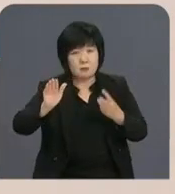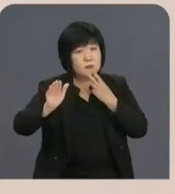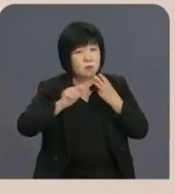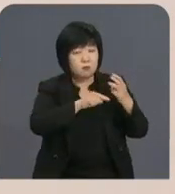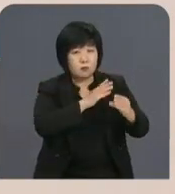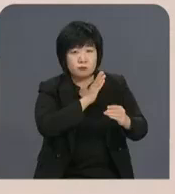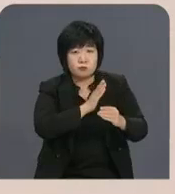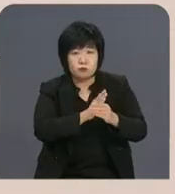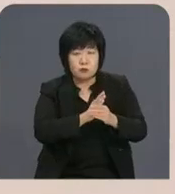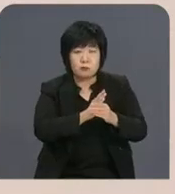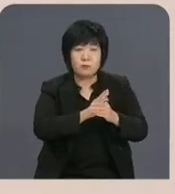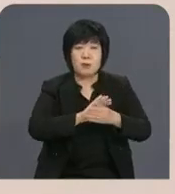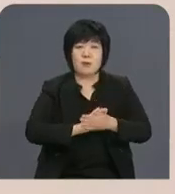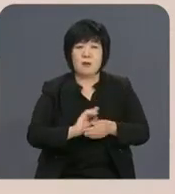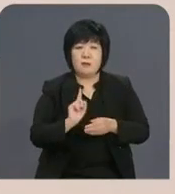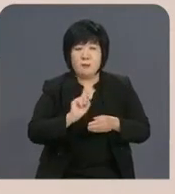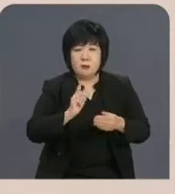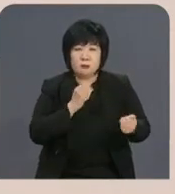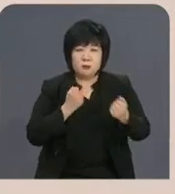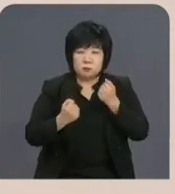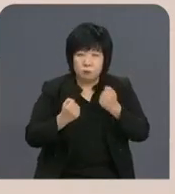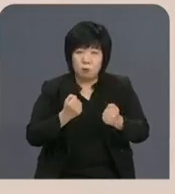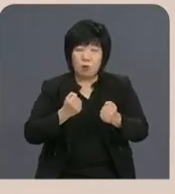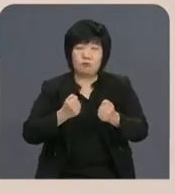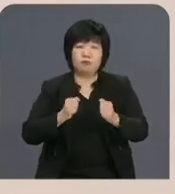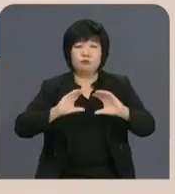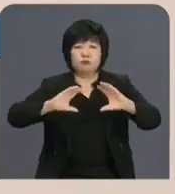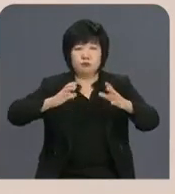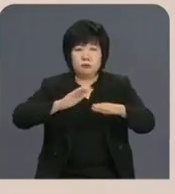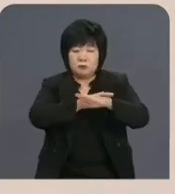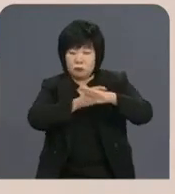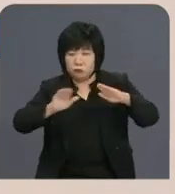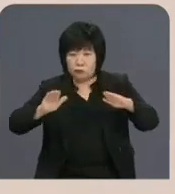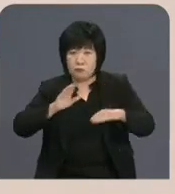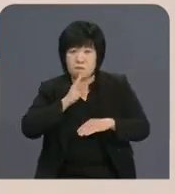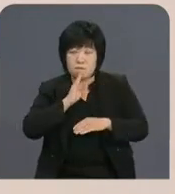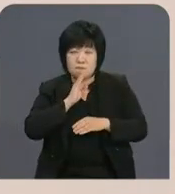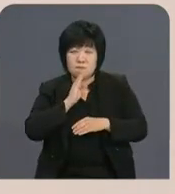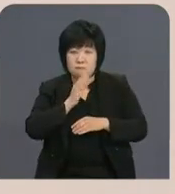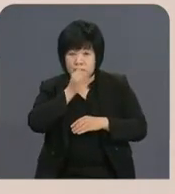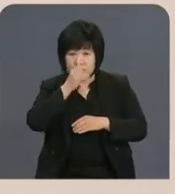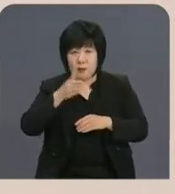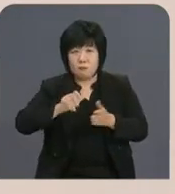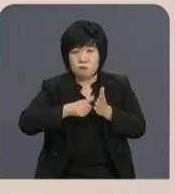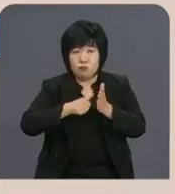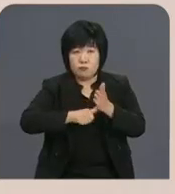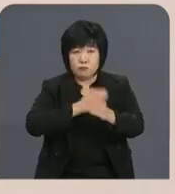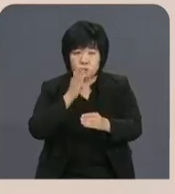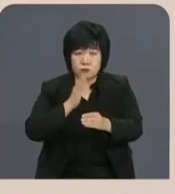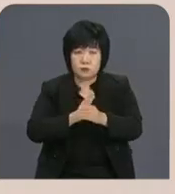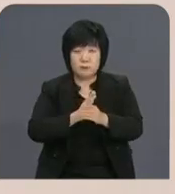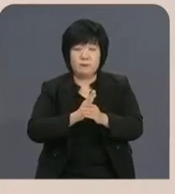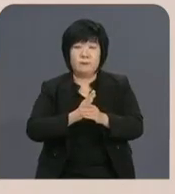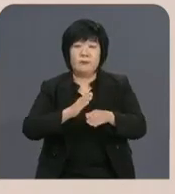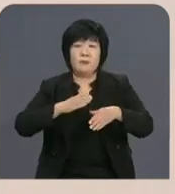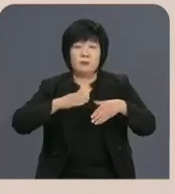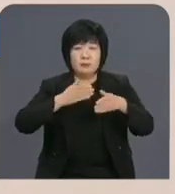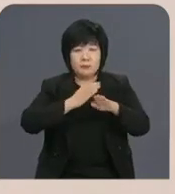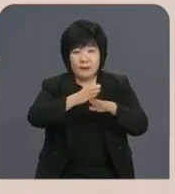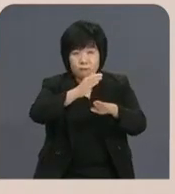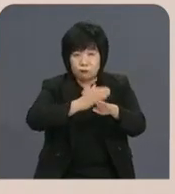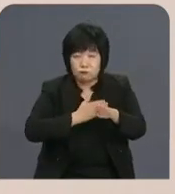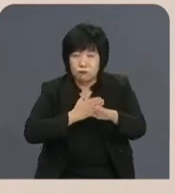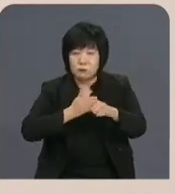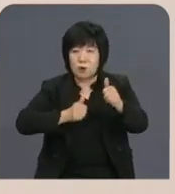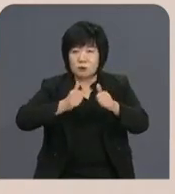중심의 1급 체제를 극복하고 국토 전체의 균형을 이룰 수가 있는 겁니다 물류 중심의 남부권 경제를 이끌어 가야 되는데